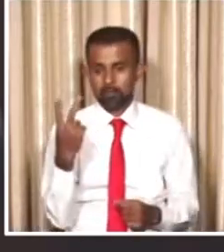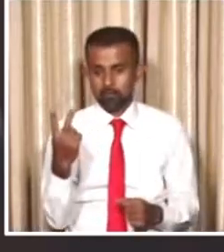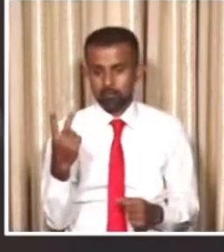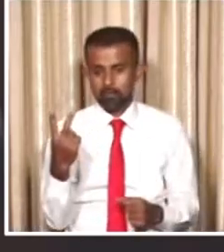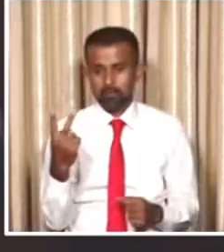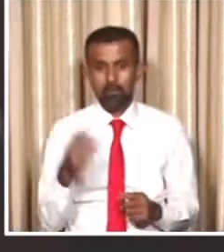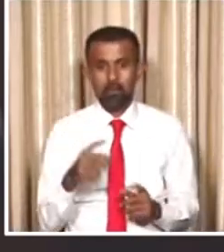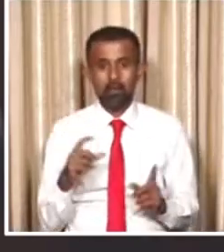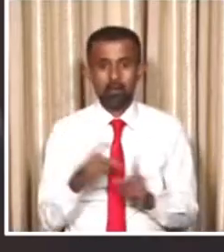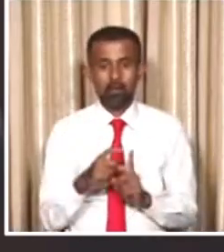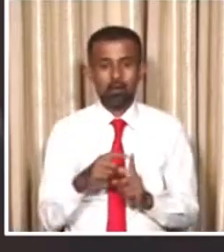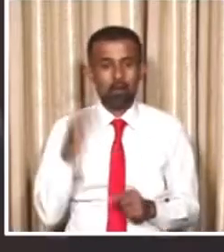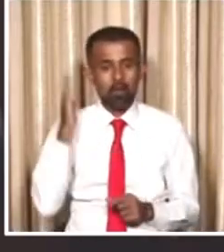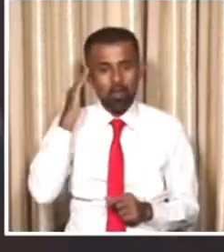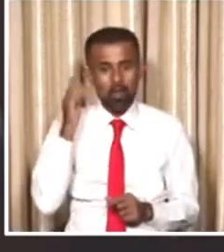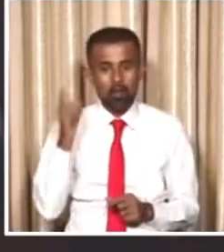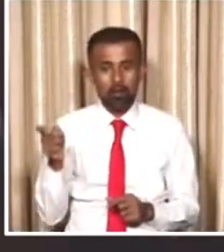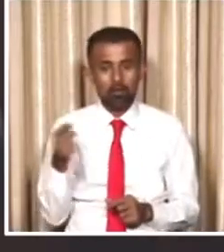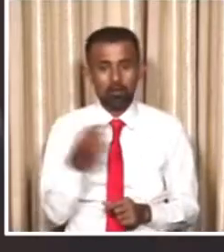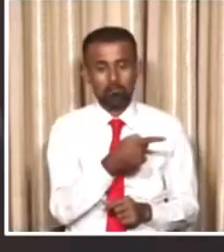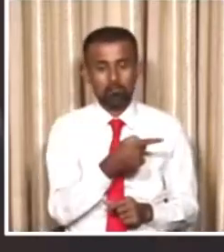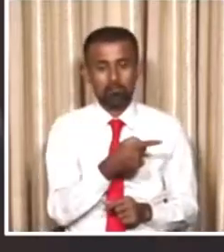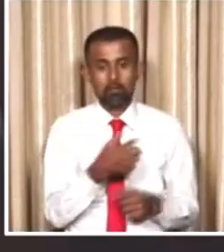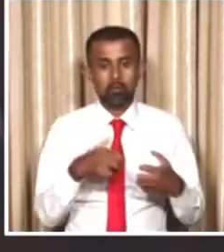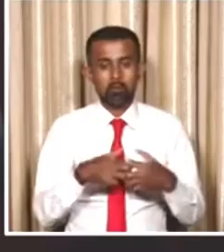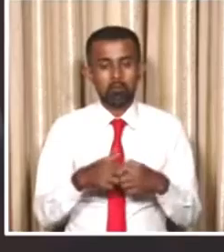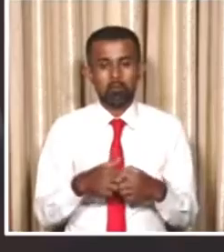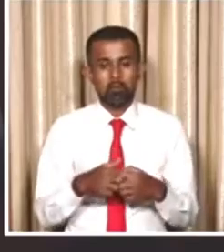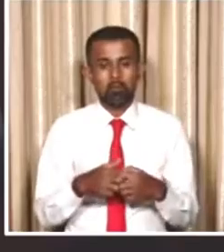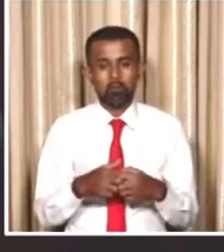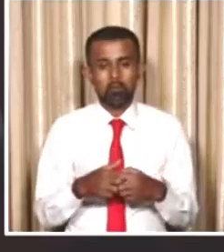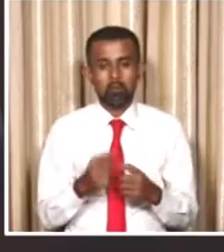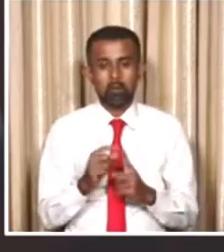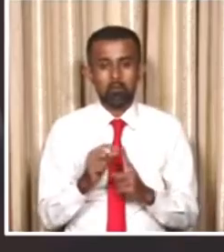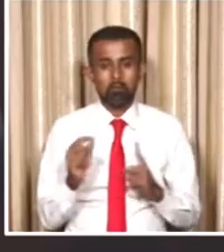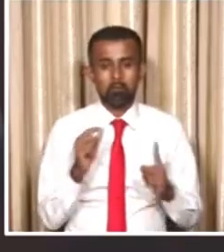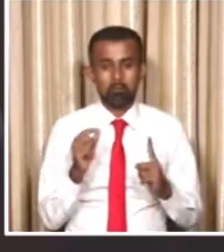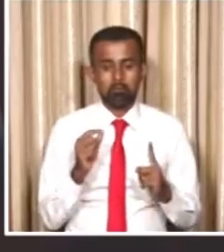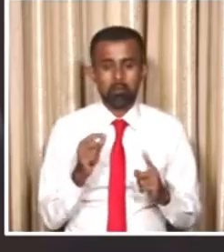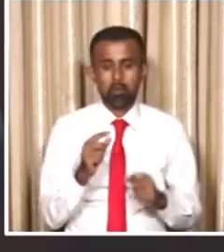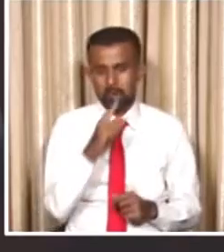හැබැයි ඩානා ගමගේ මැතිණිය බාන්න ඒ දෙන්නට කරපු අරියාදුව